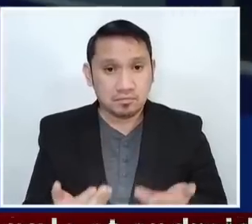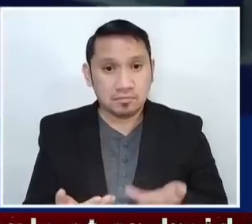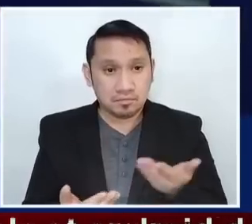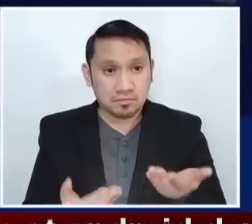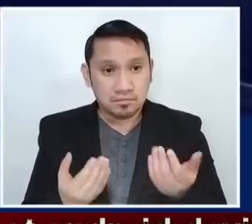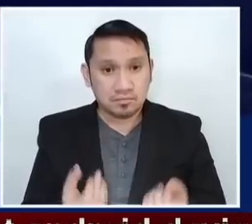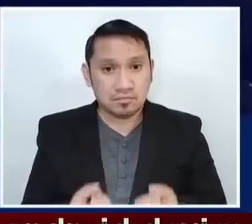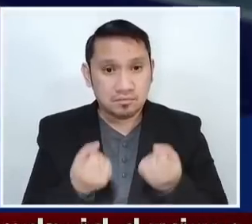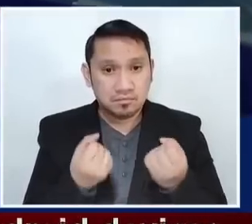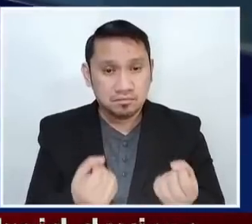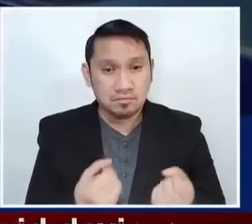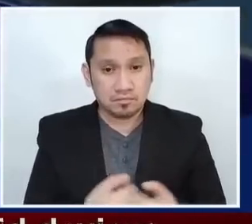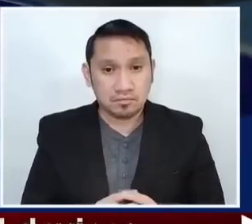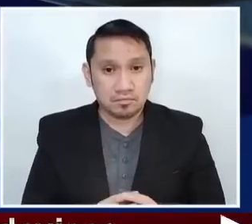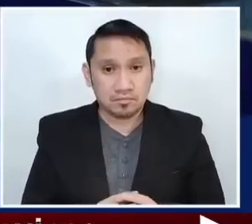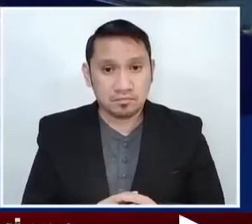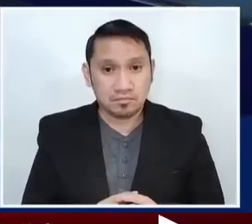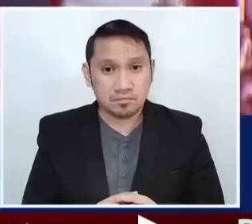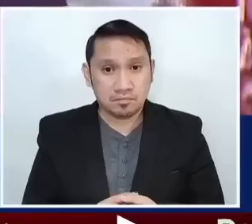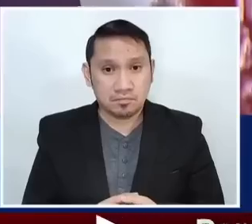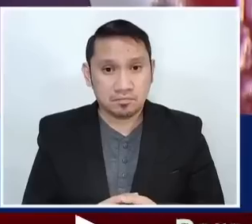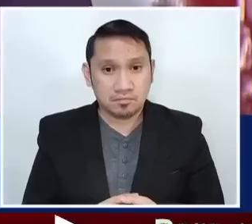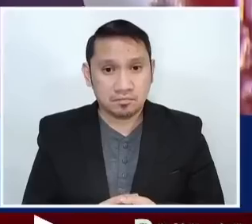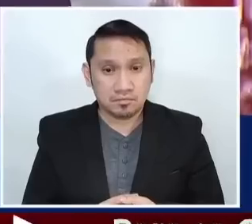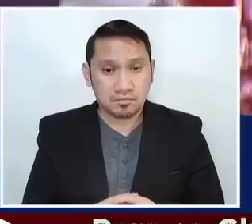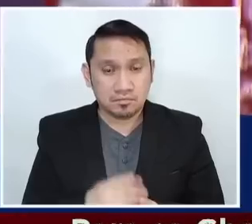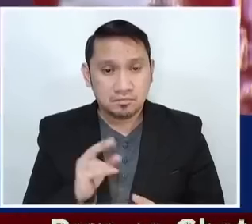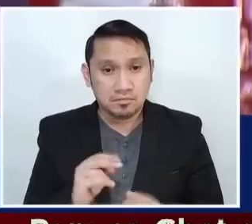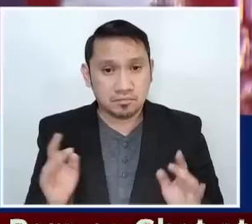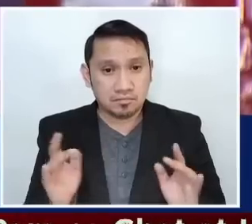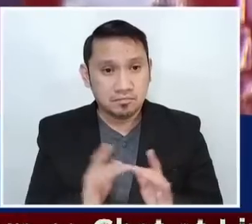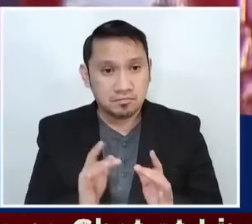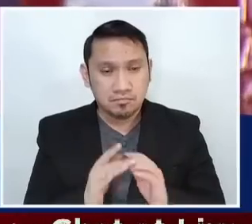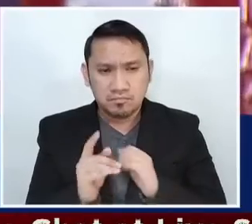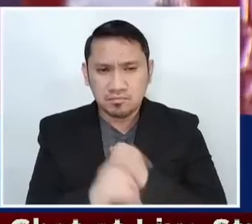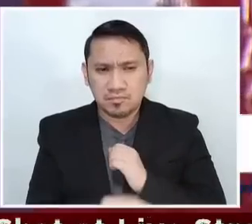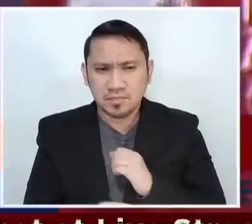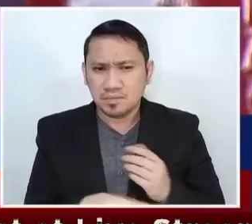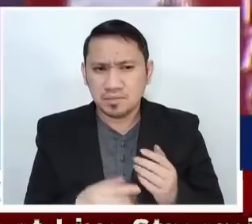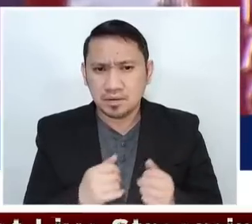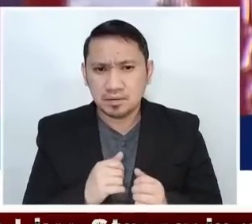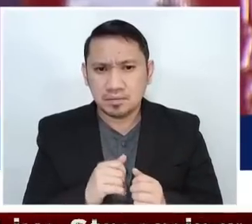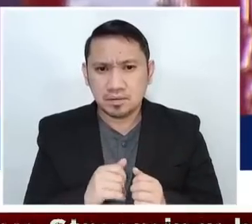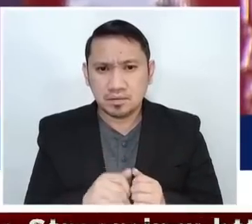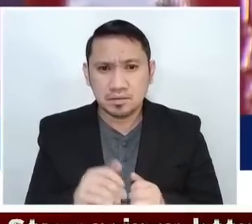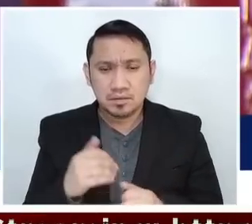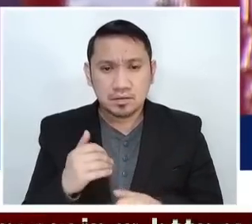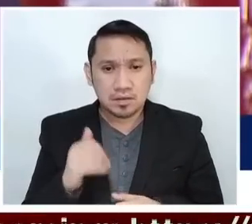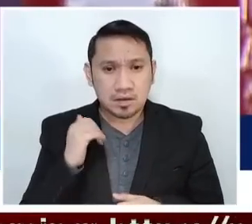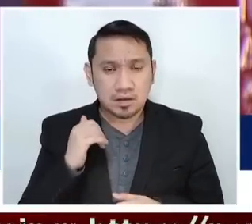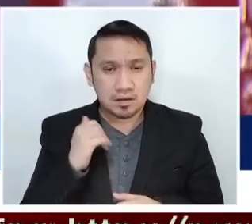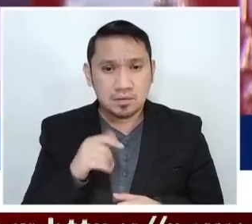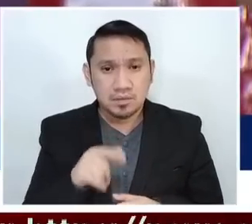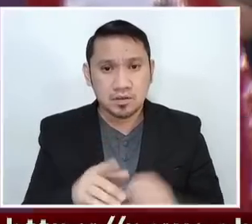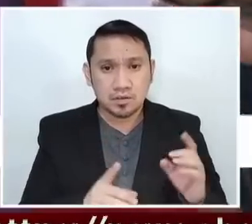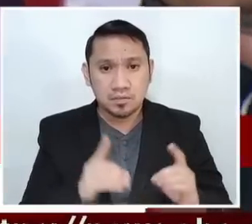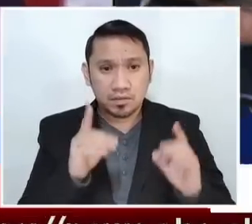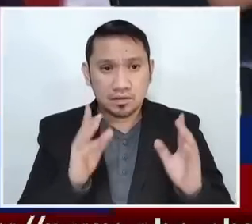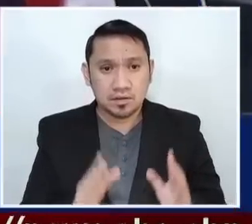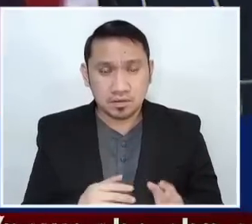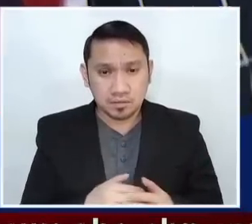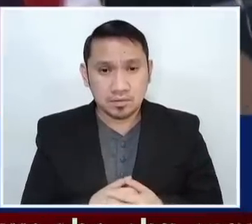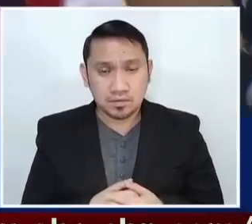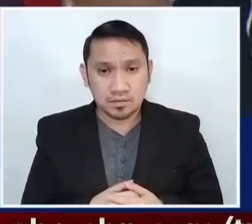suwestyon laban sa no contact apprehension. Katulad niyan, ayaw na magmaneho ng mga driver, yung